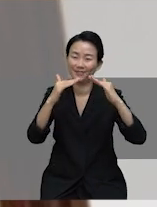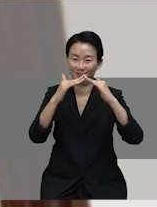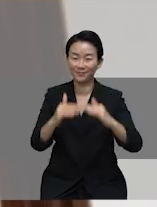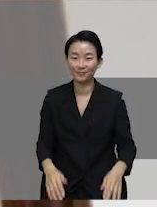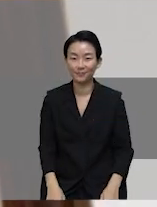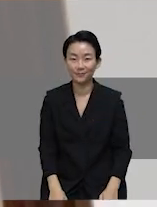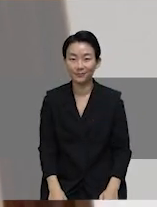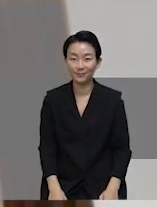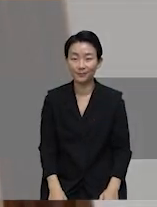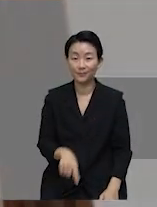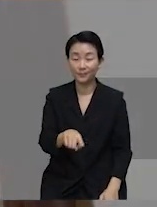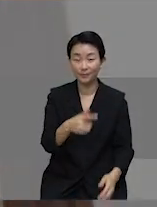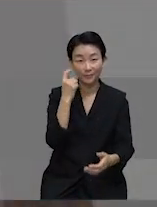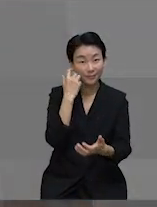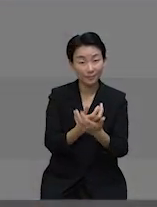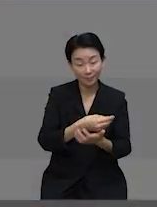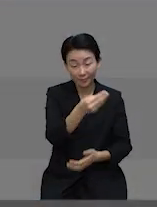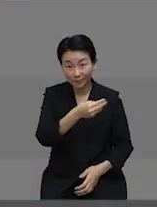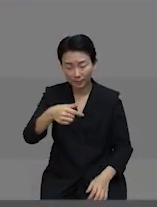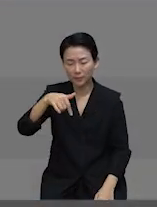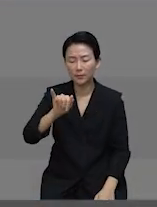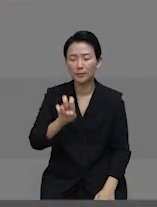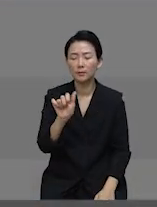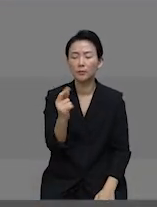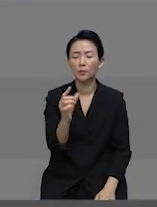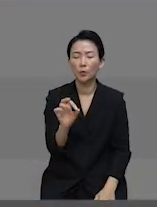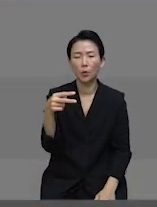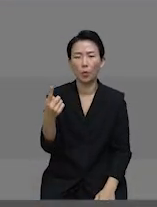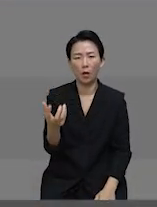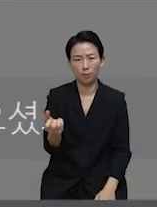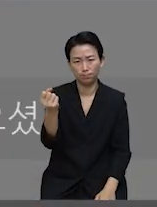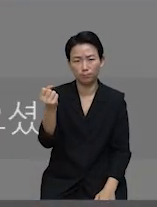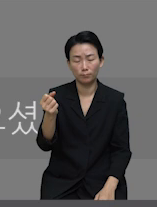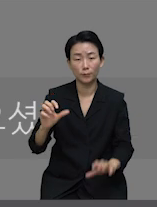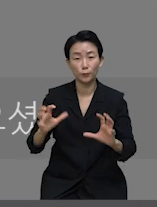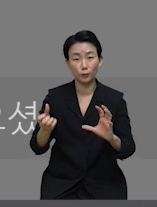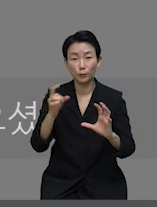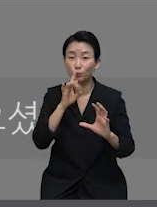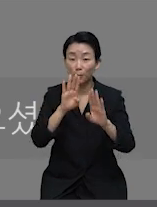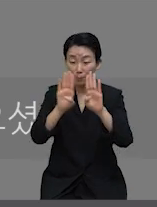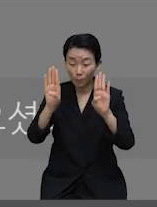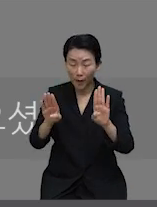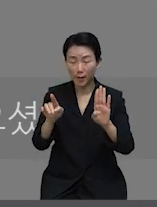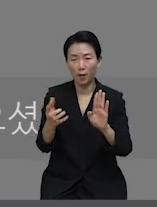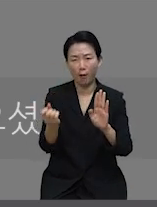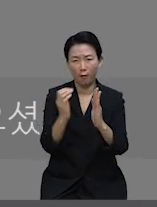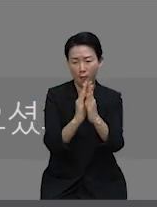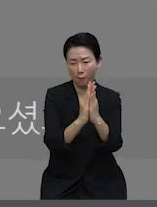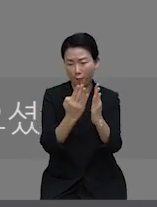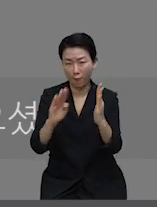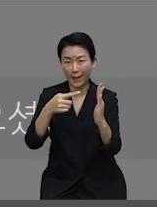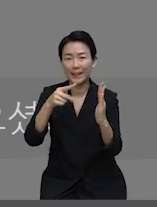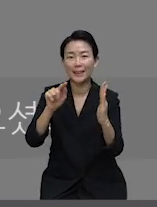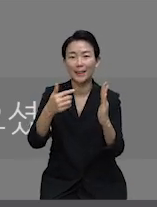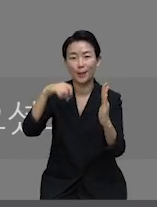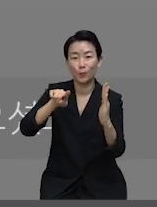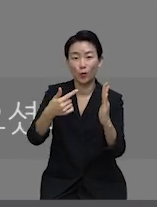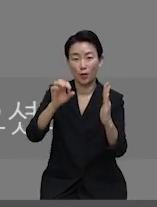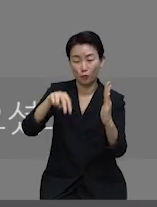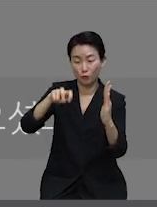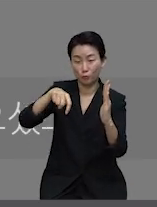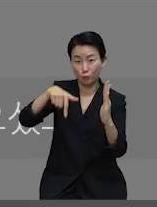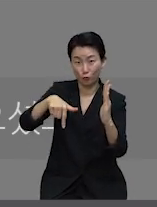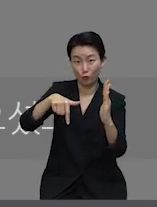집이라는 뜻인데요. 이 글씨는 단원 김홍도의 것으로 국립중앙박물관의 소장품인 단원